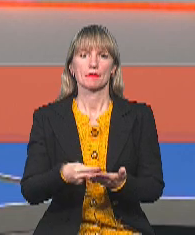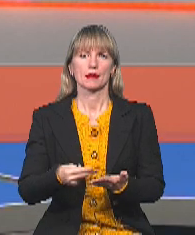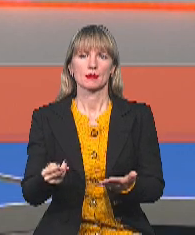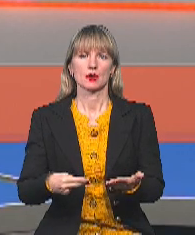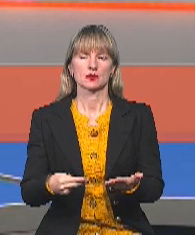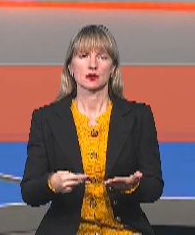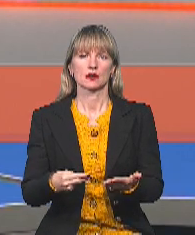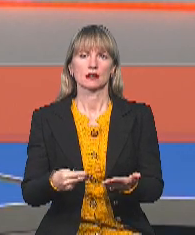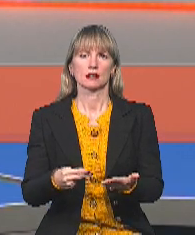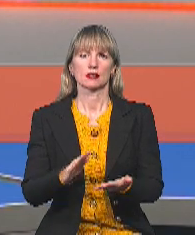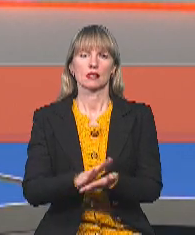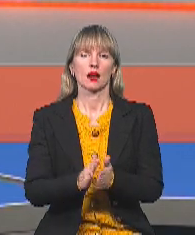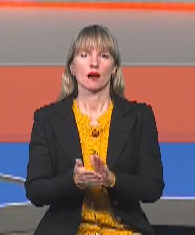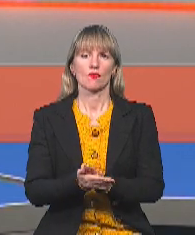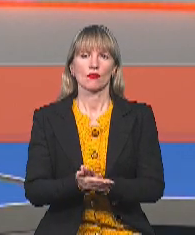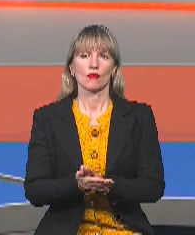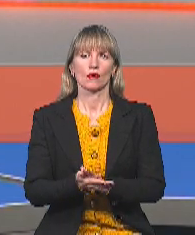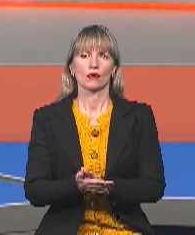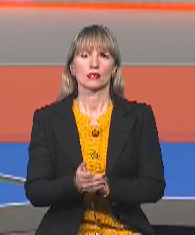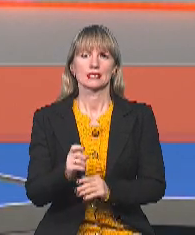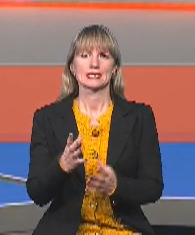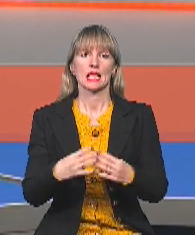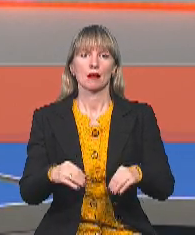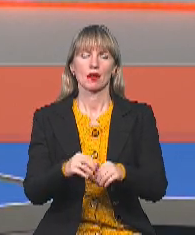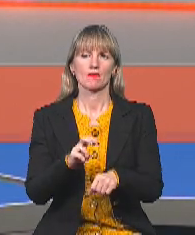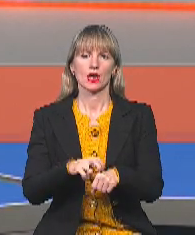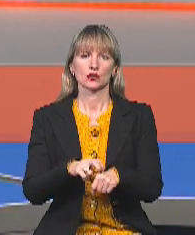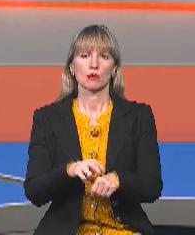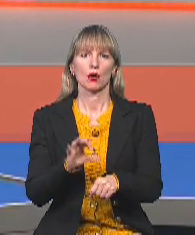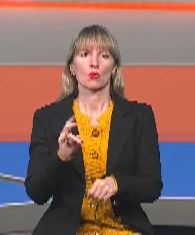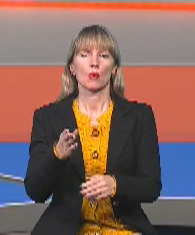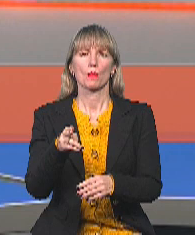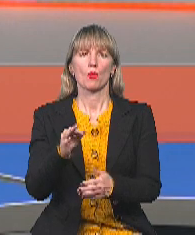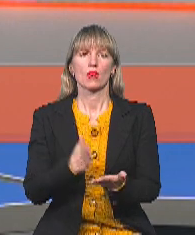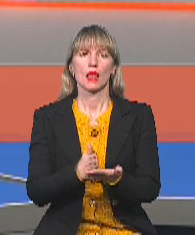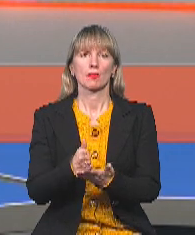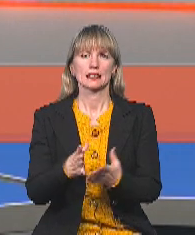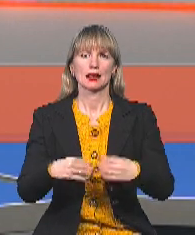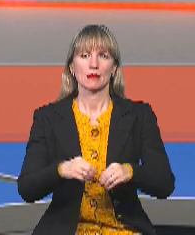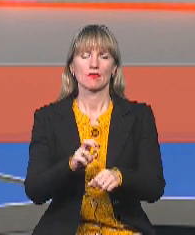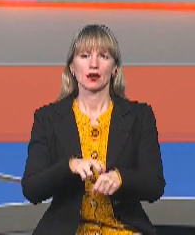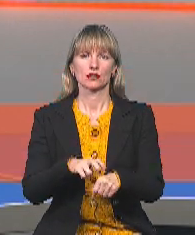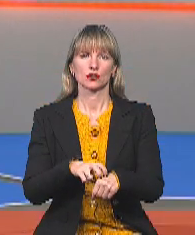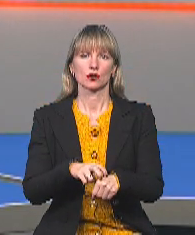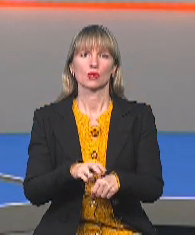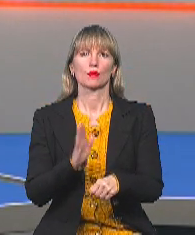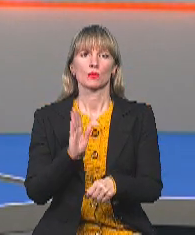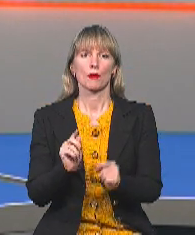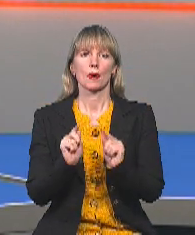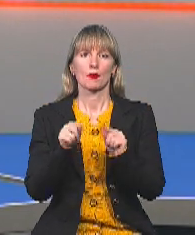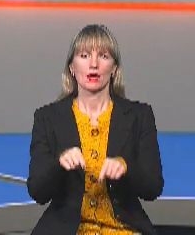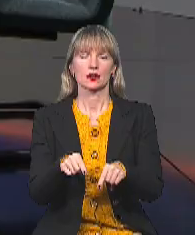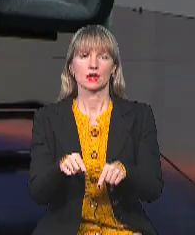подписал, да, декларацию, да, с семейным врачом, он по направлению семейного врача будет